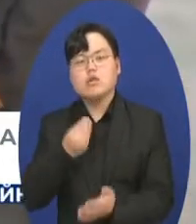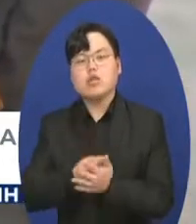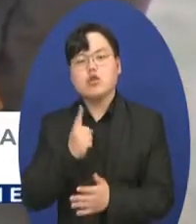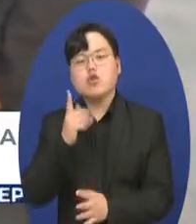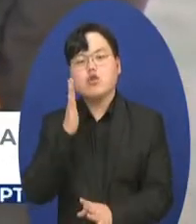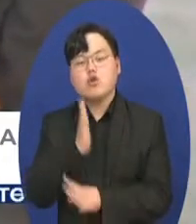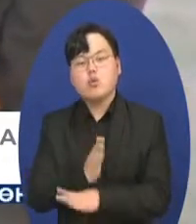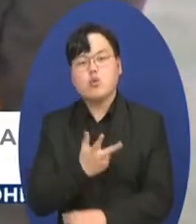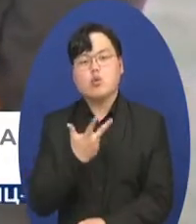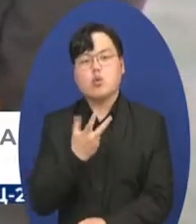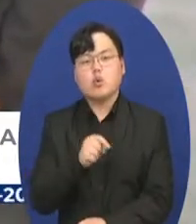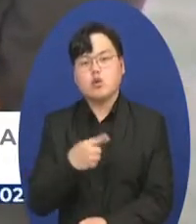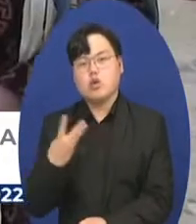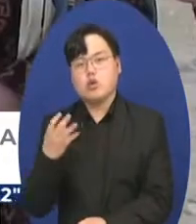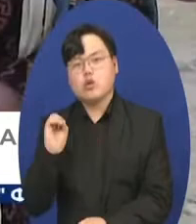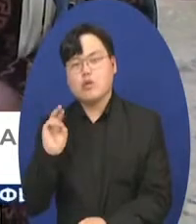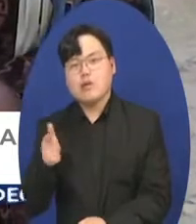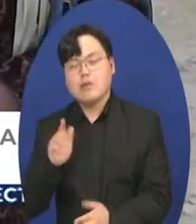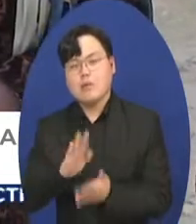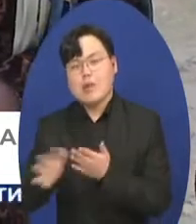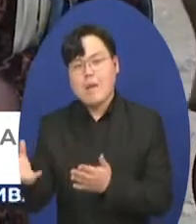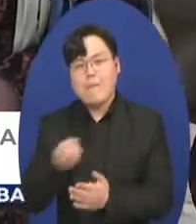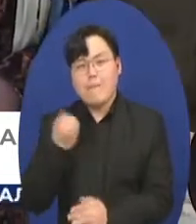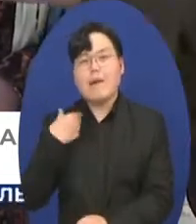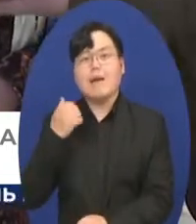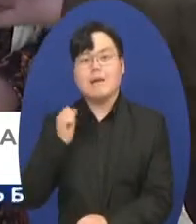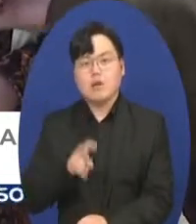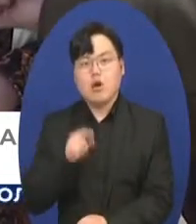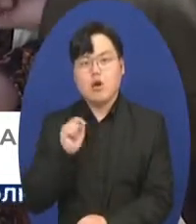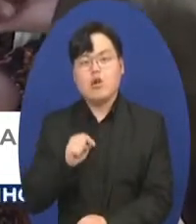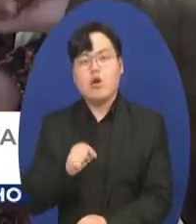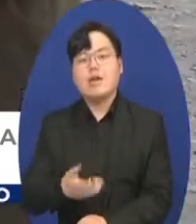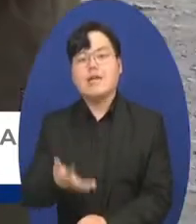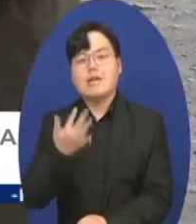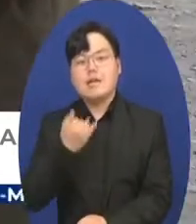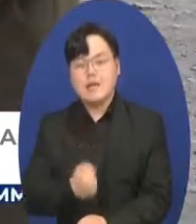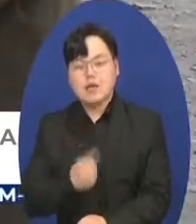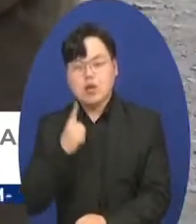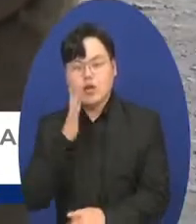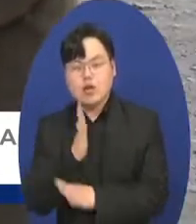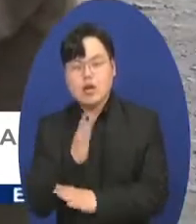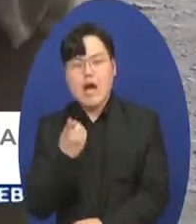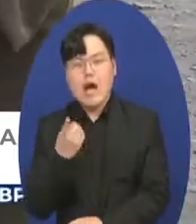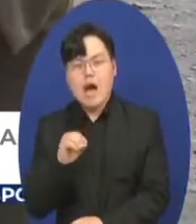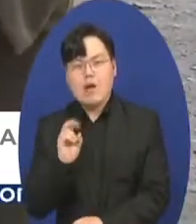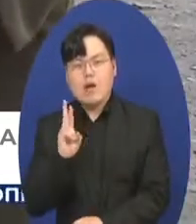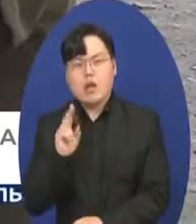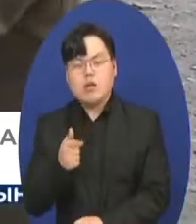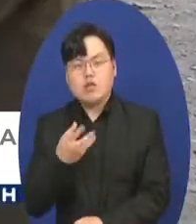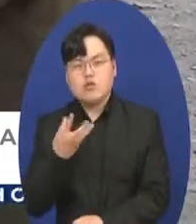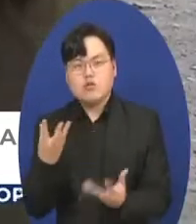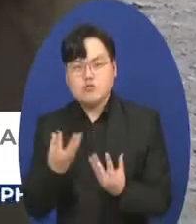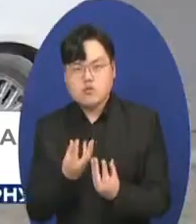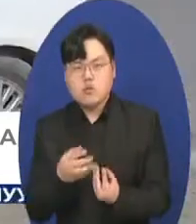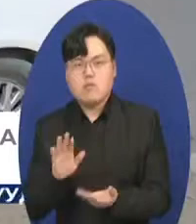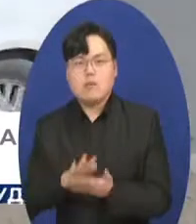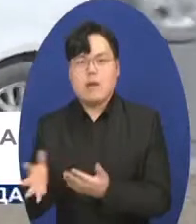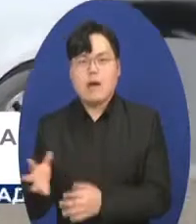худалдаа эрхлэгч 30-40 кг ноолр худалдаа авдаг байсан бол одоо хоногтоо 10 кг хүрэхгүй ноолр худалдаа авч